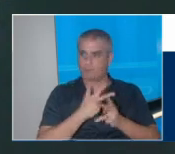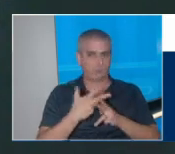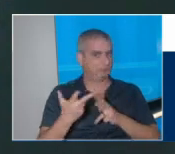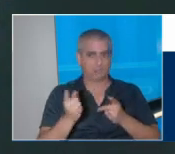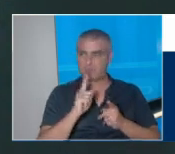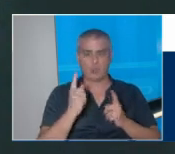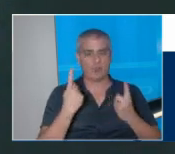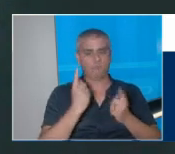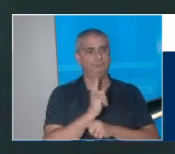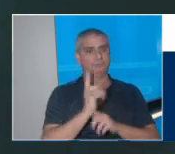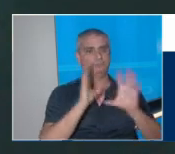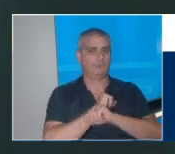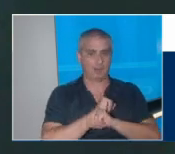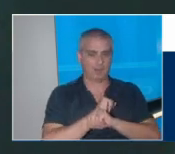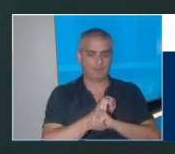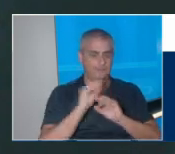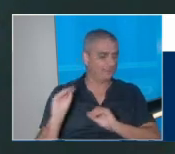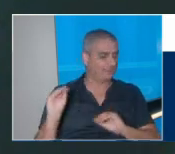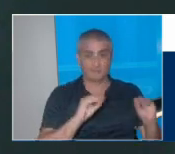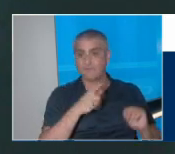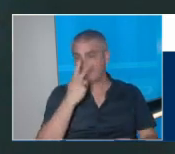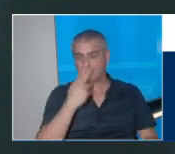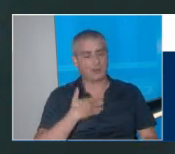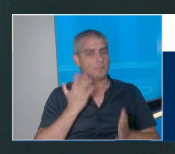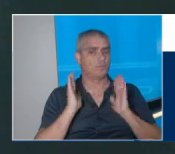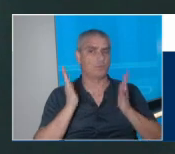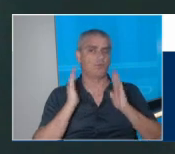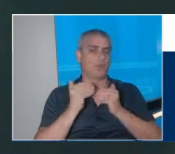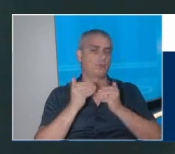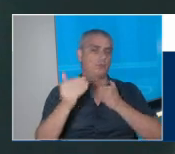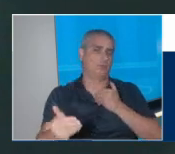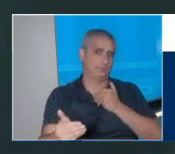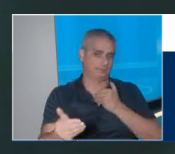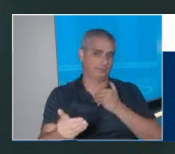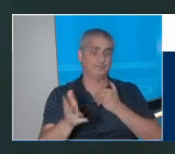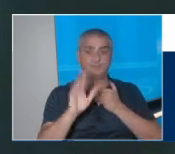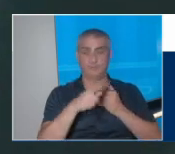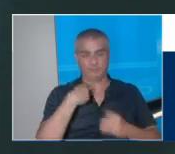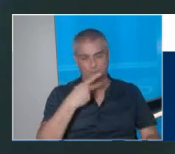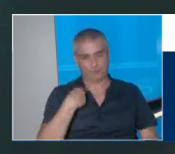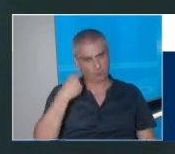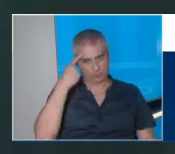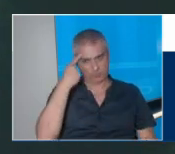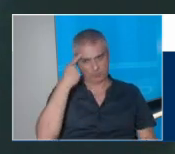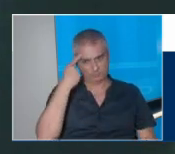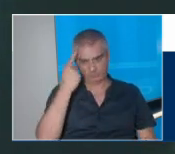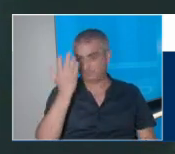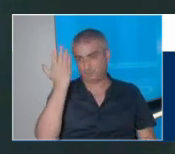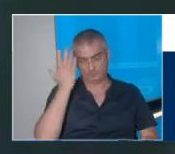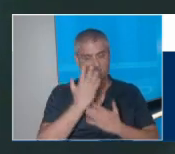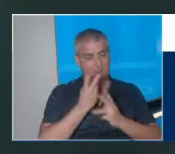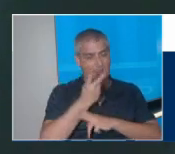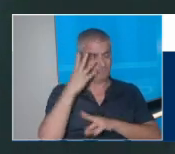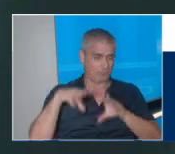לא קורה בלילה, המעבר הזה, וזה נראה גם מאוד מאוד מאוד רחוק. גם אתה וגם אני יודעים, ועברנו כמה